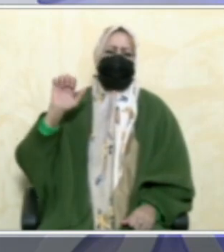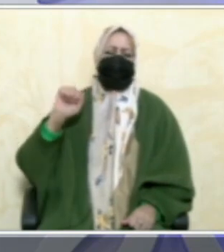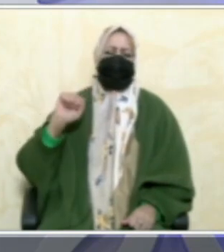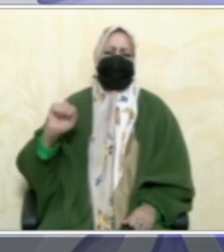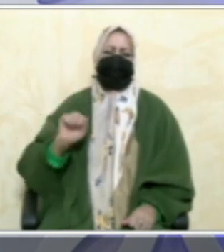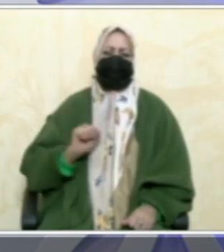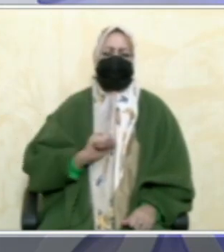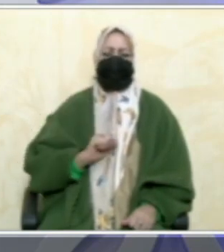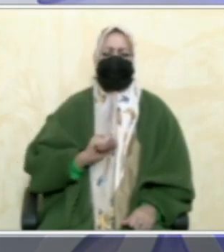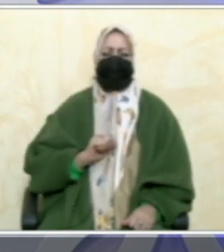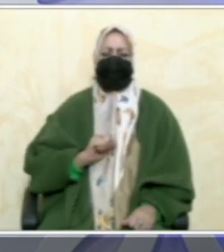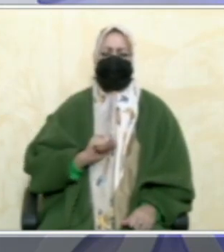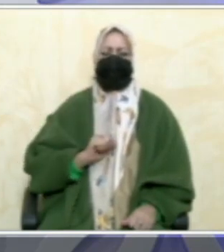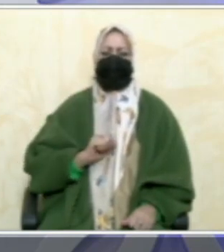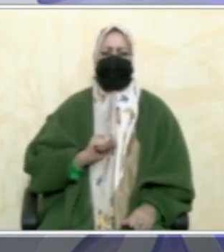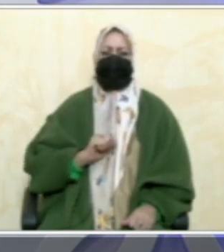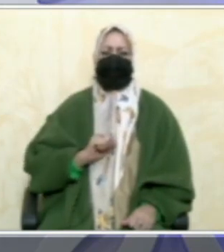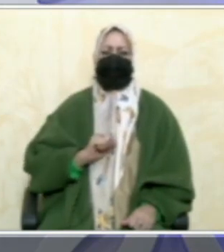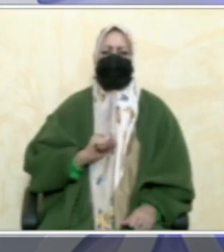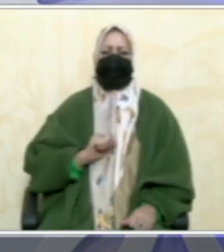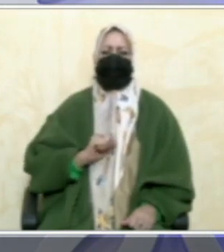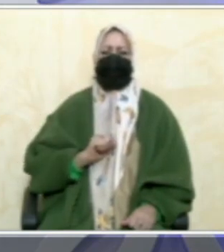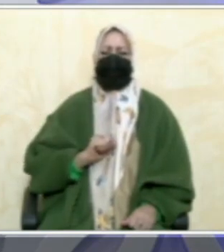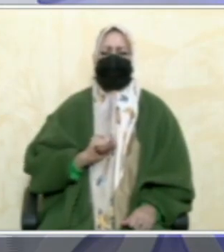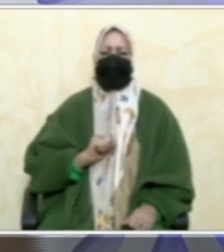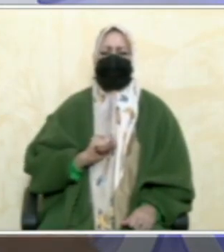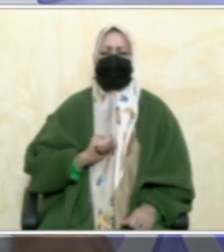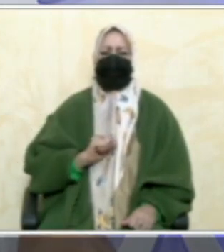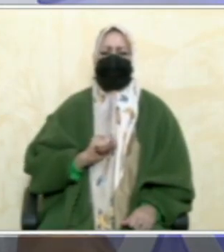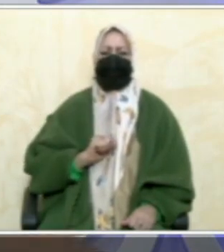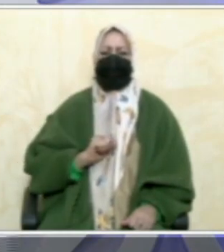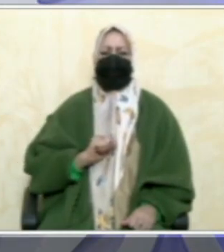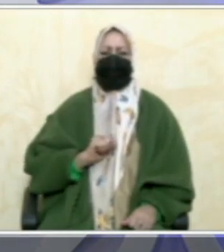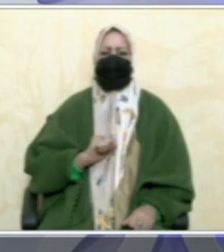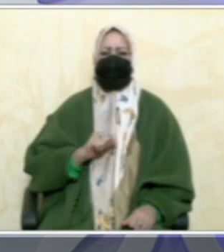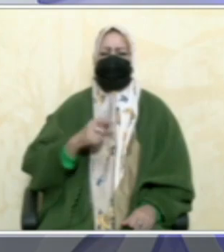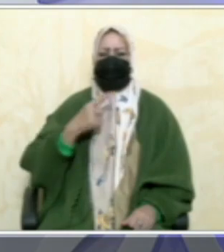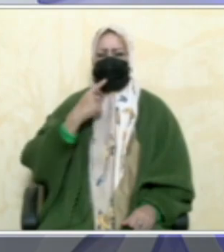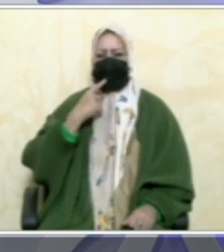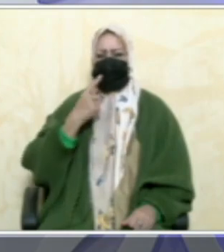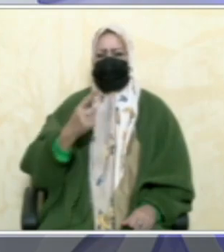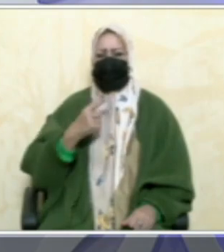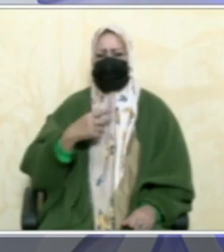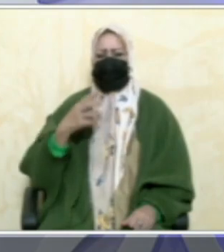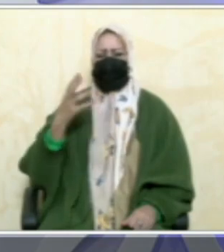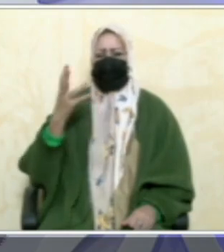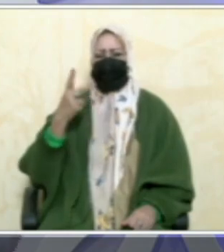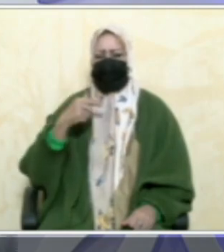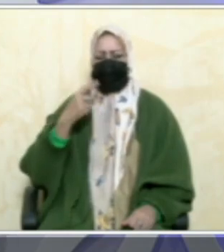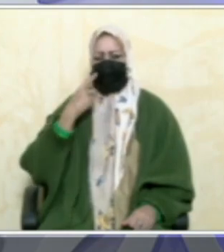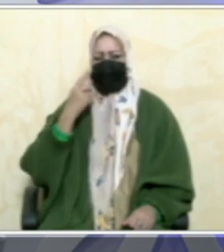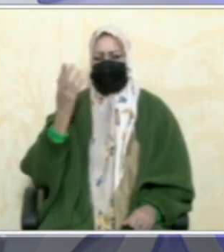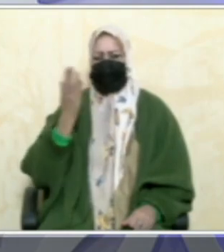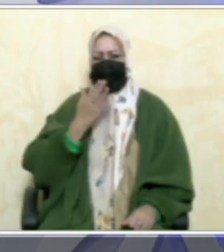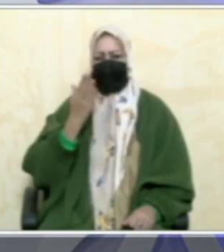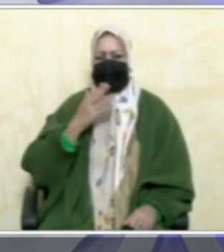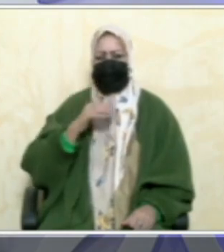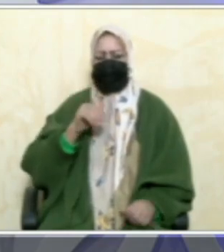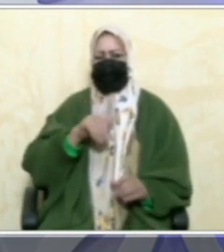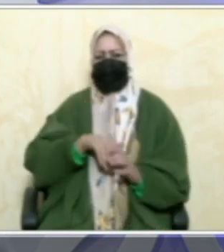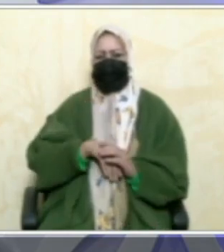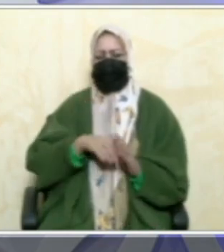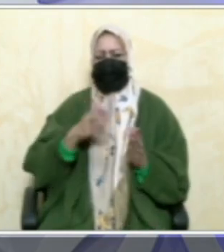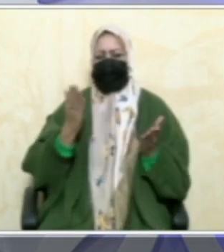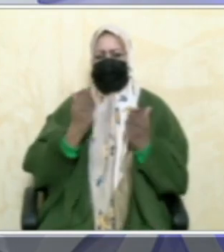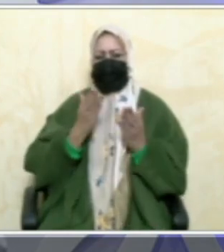سنة أو نص سنة، أثيرت مسألة أن يجروا في قصة مسيحية بالكامل